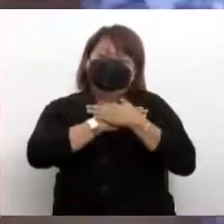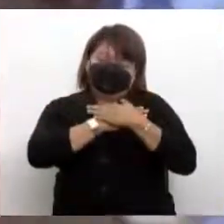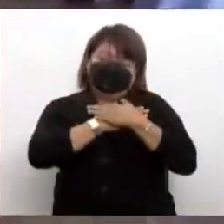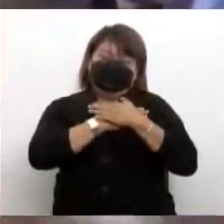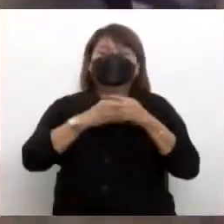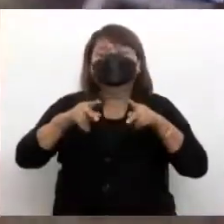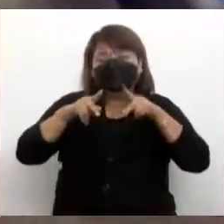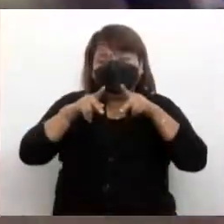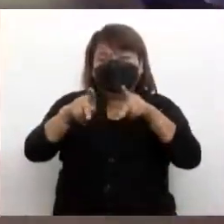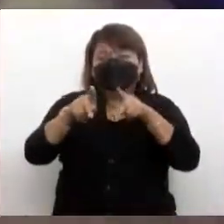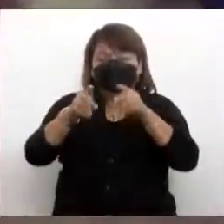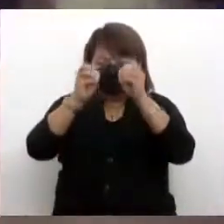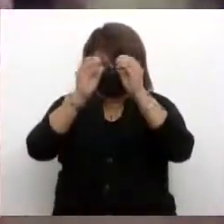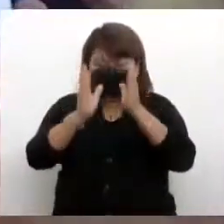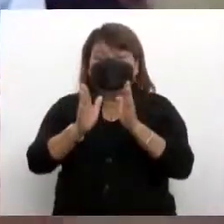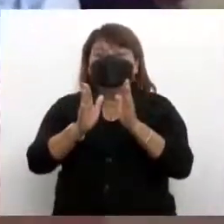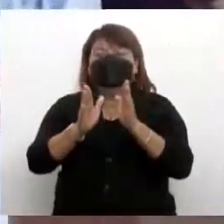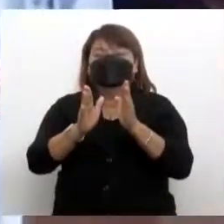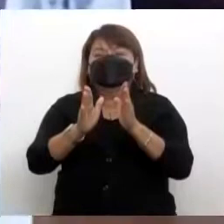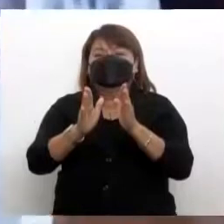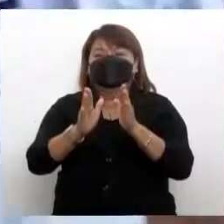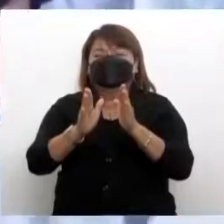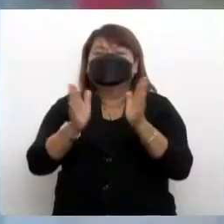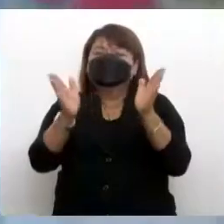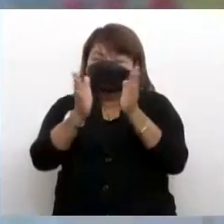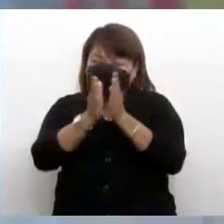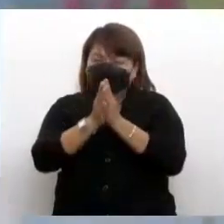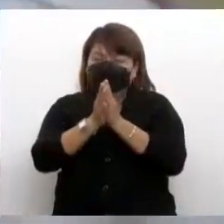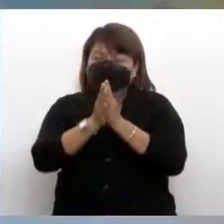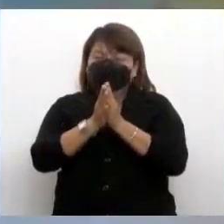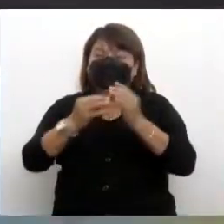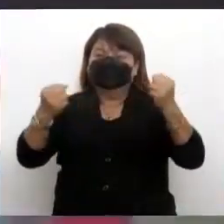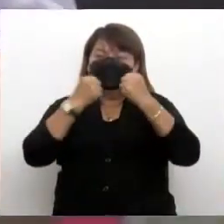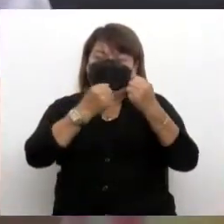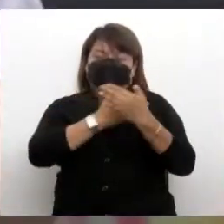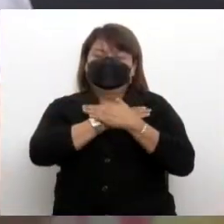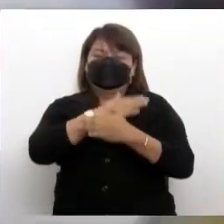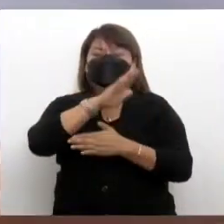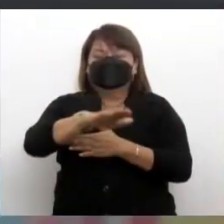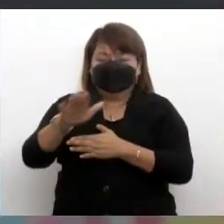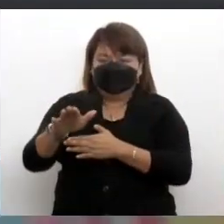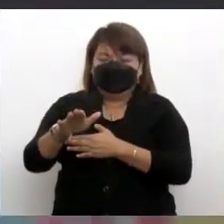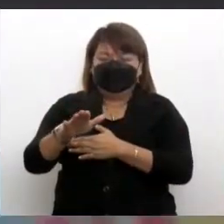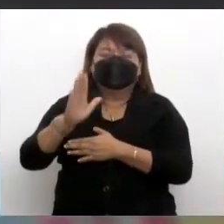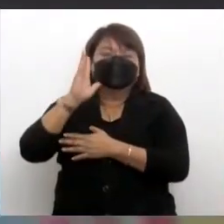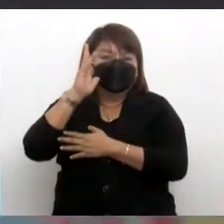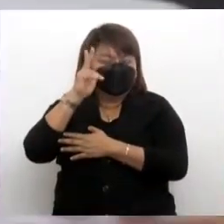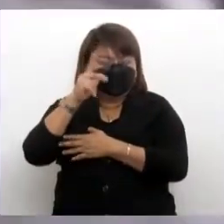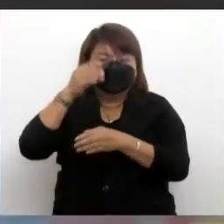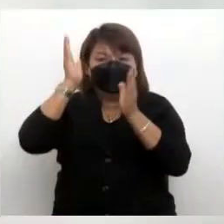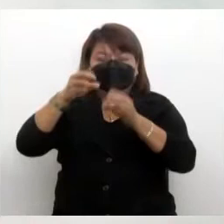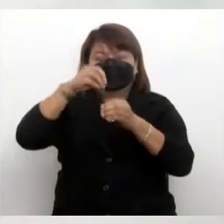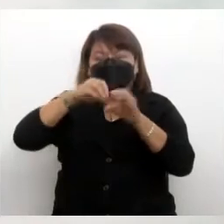ามของคณะคุณครูบวกกับพลังความรักของเด็กๆถ้าหากพ่อแม่หรือคนในครอบครัว